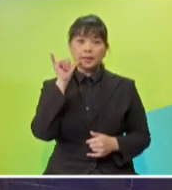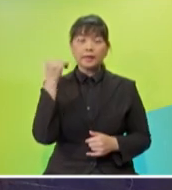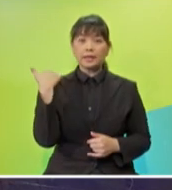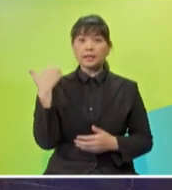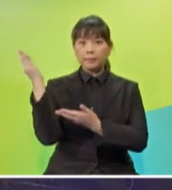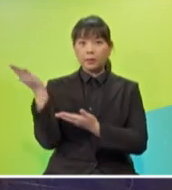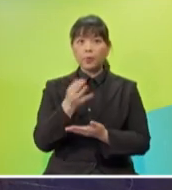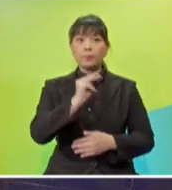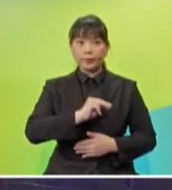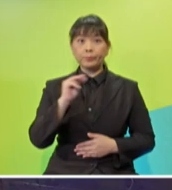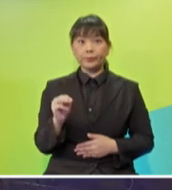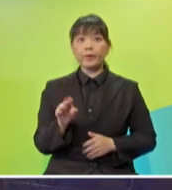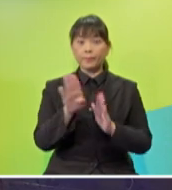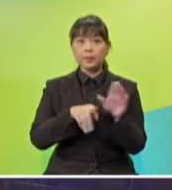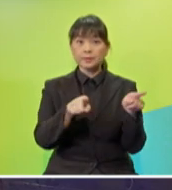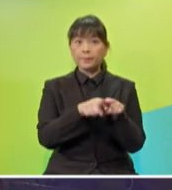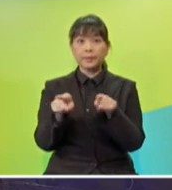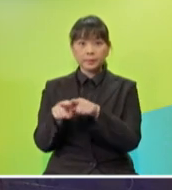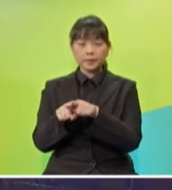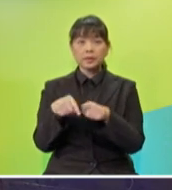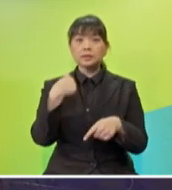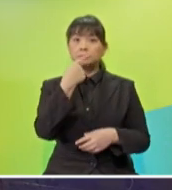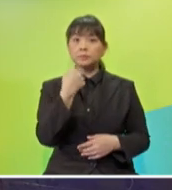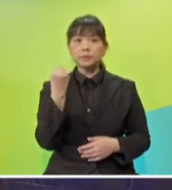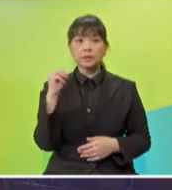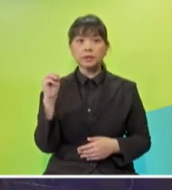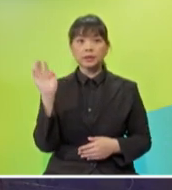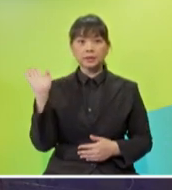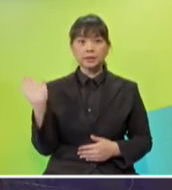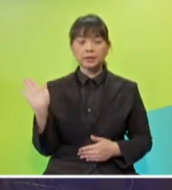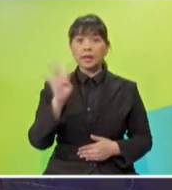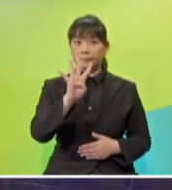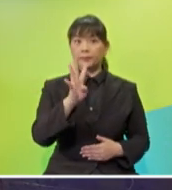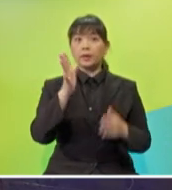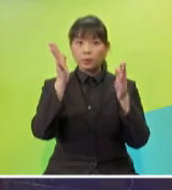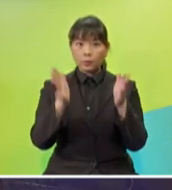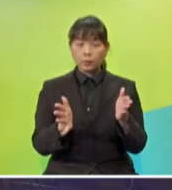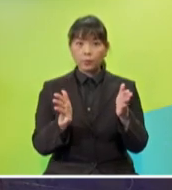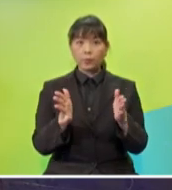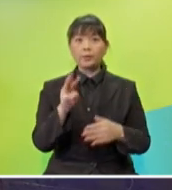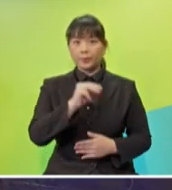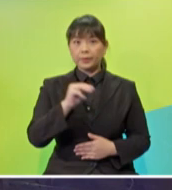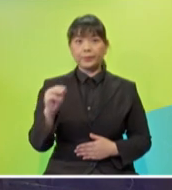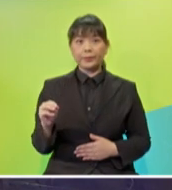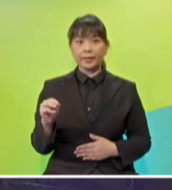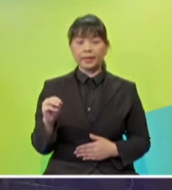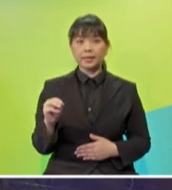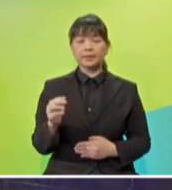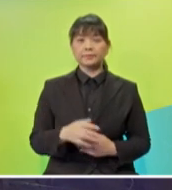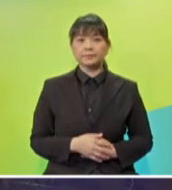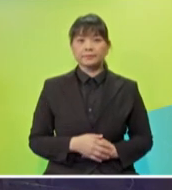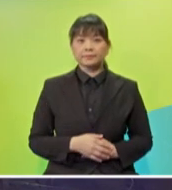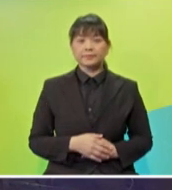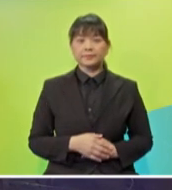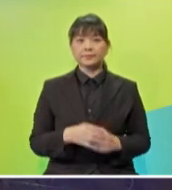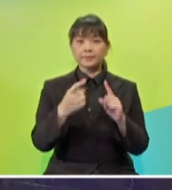anak-anak murid sekali betul Siapa orang Muri yang tegas nampaknya dari mana